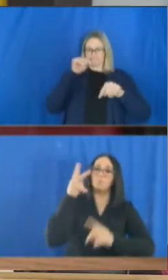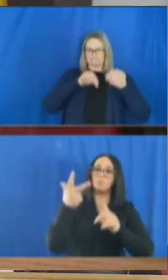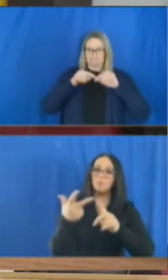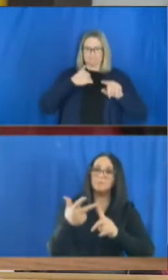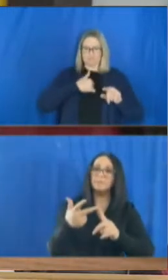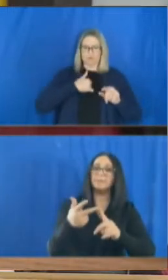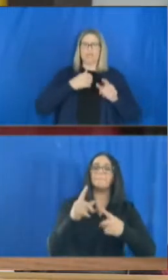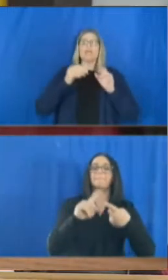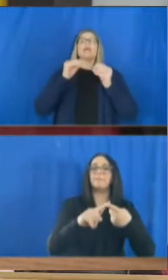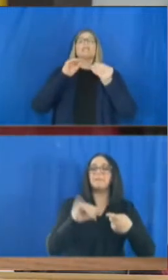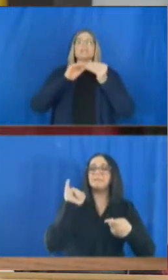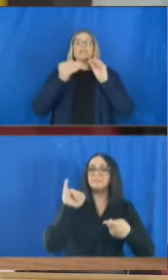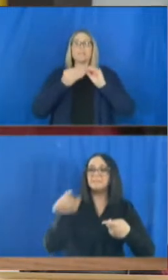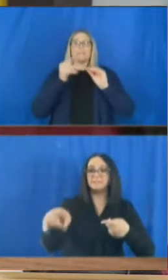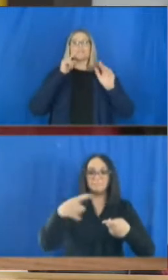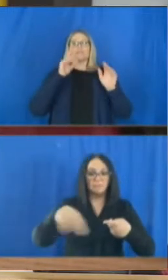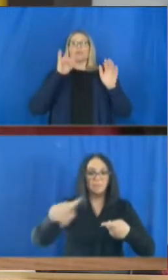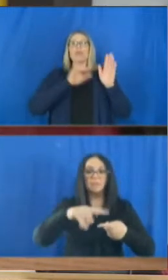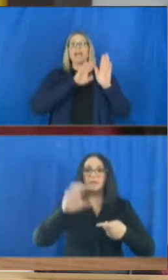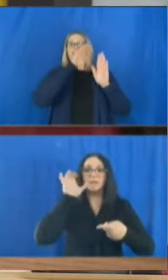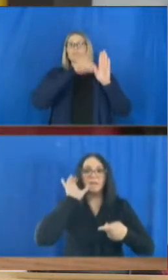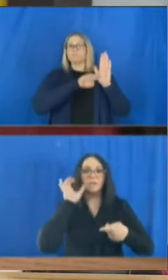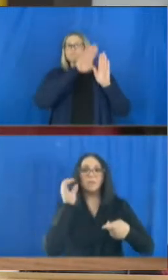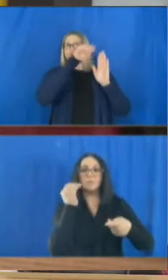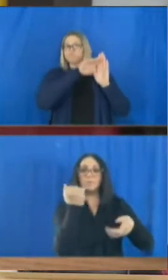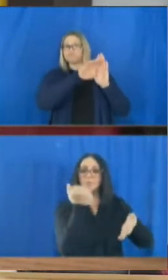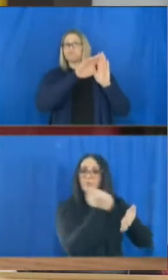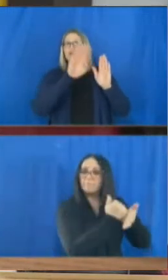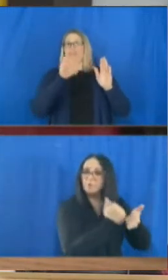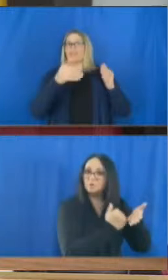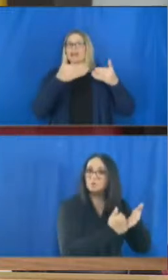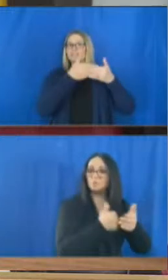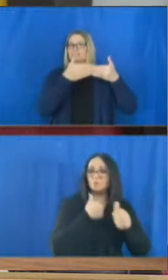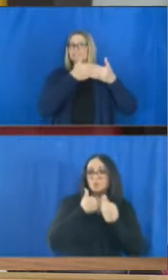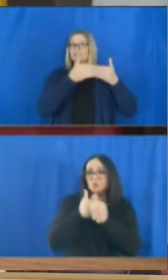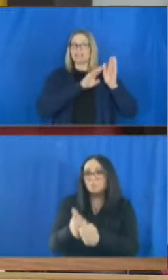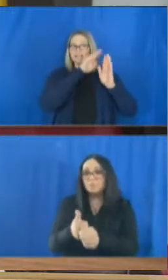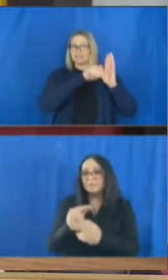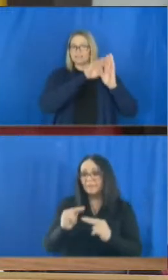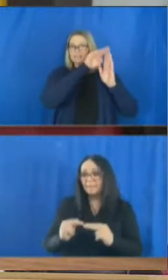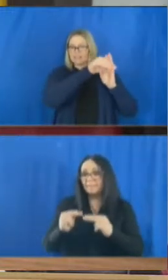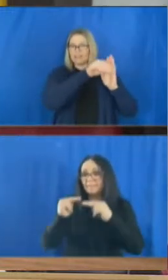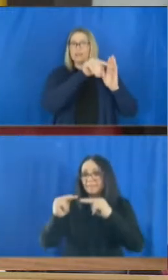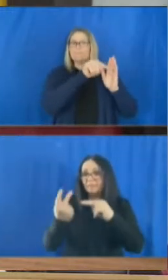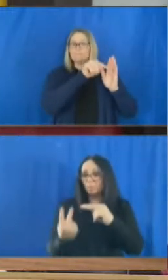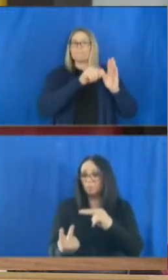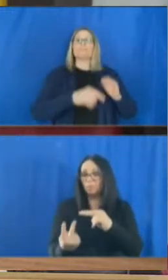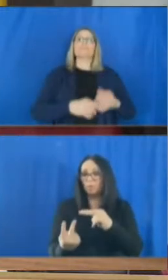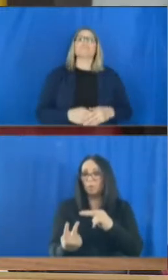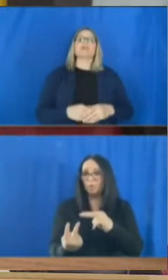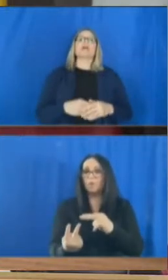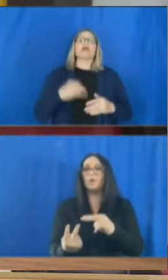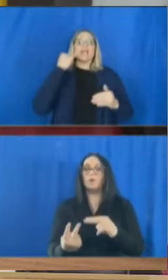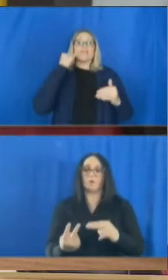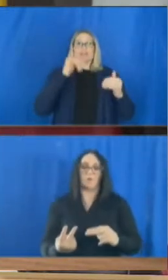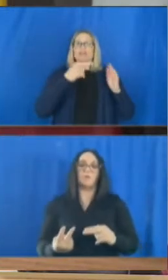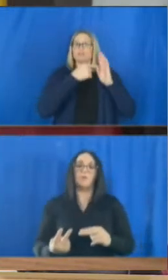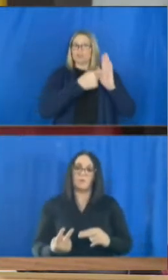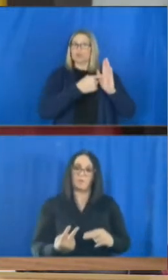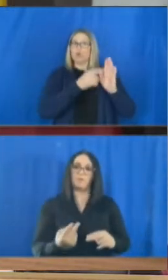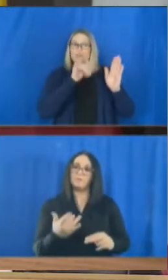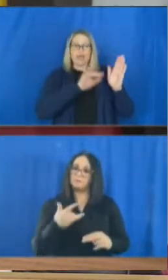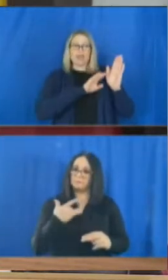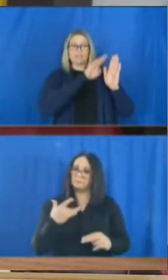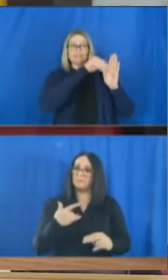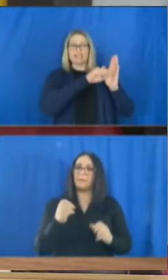patients. Si ça va mal, ça va être plus haut que ça. Mais au commencement de les 2 semaines, quand on